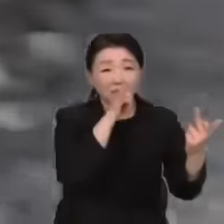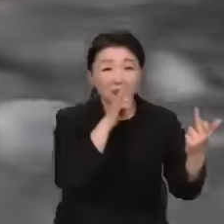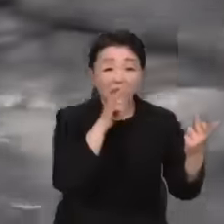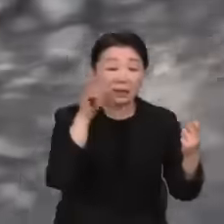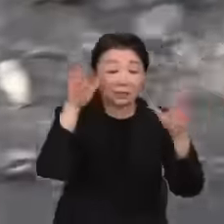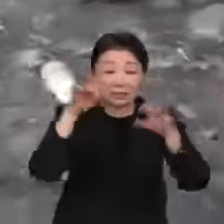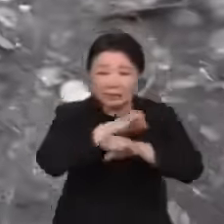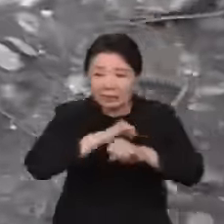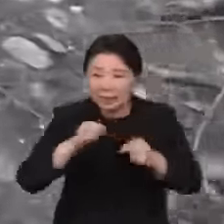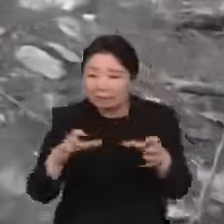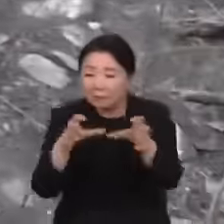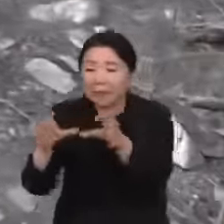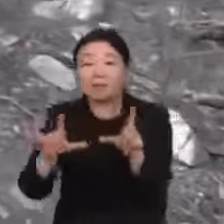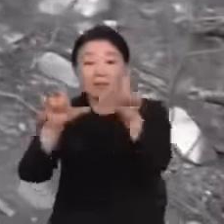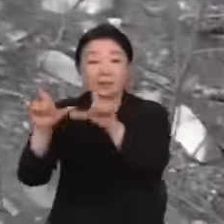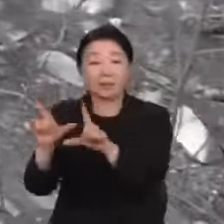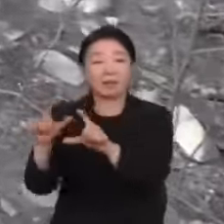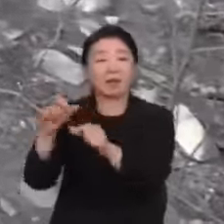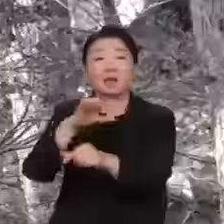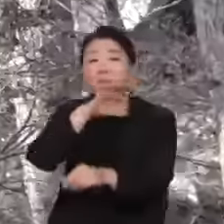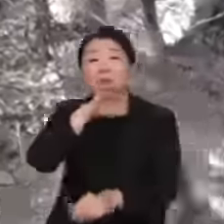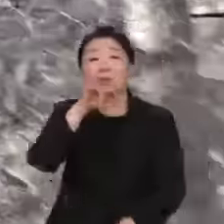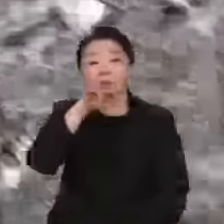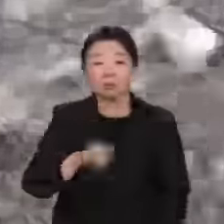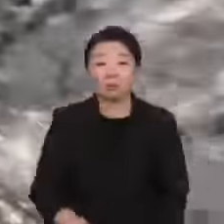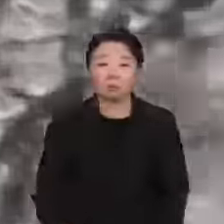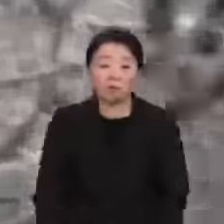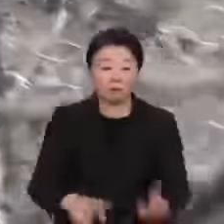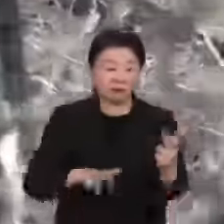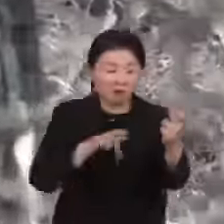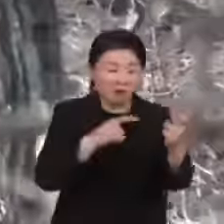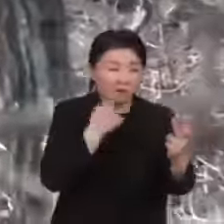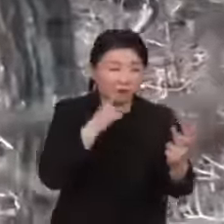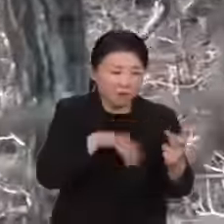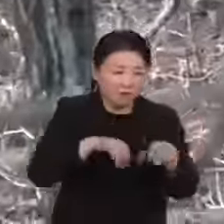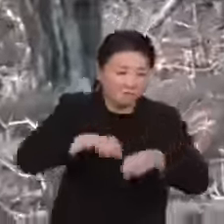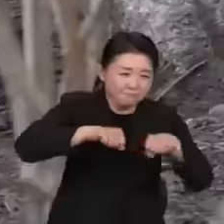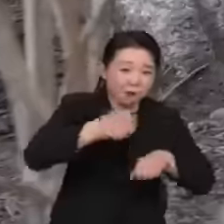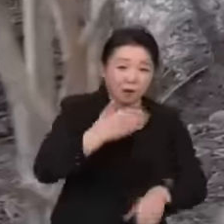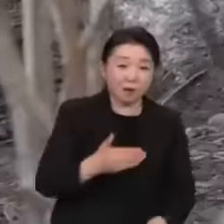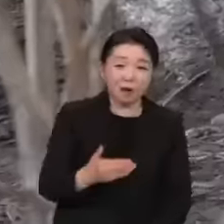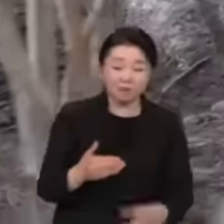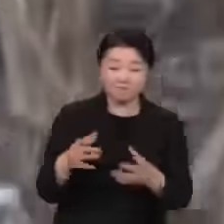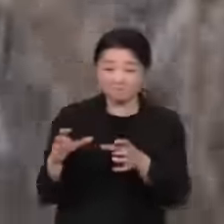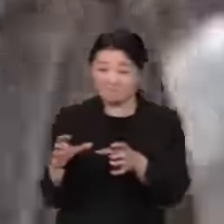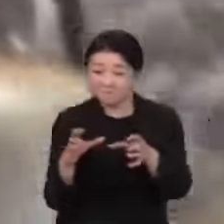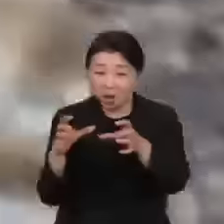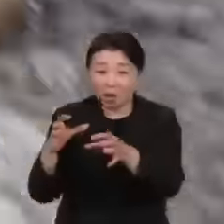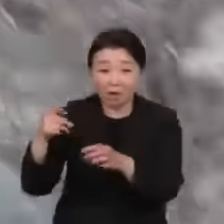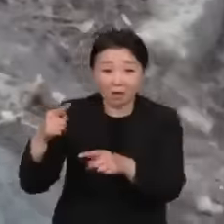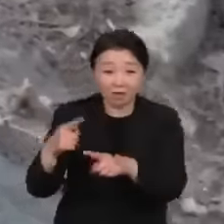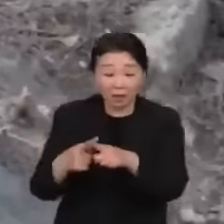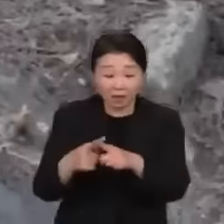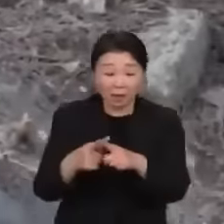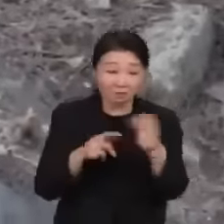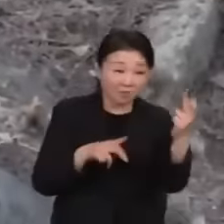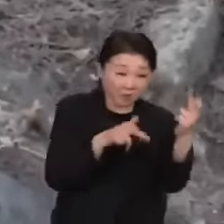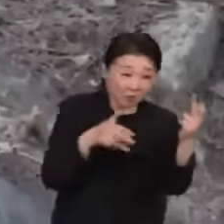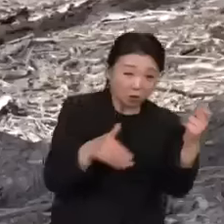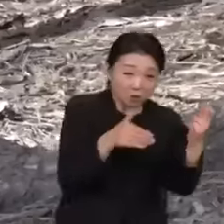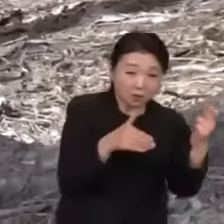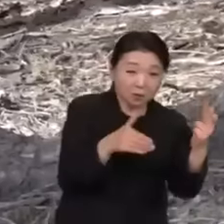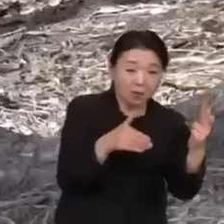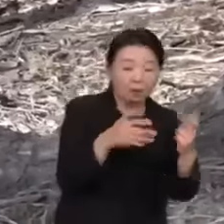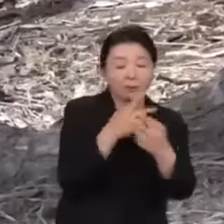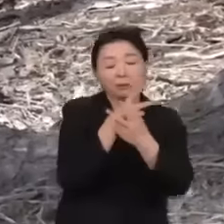자주 들어오는 곳입니다. 가파른 곳도 쉽게 올라갑니다. 무리를 지어 다니다가 등산로 근처에서